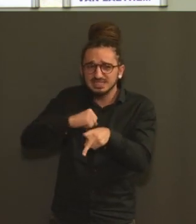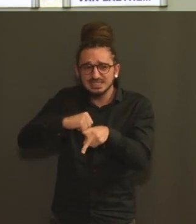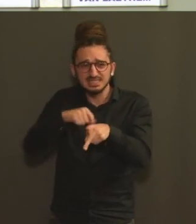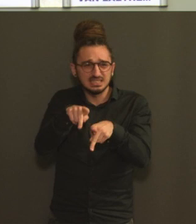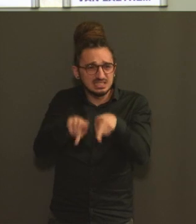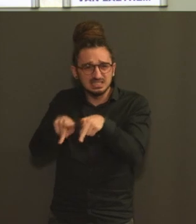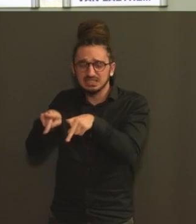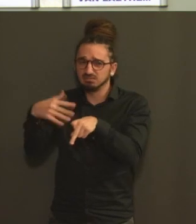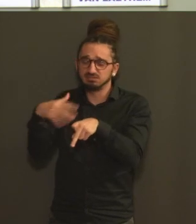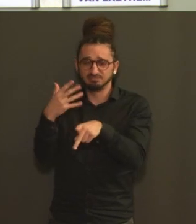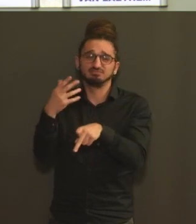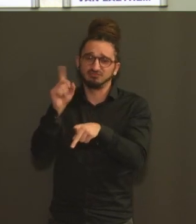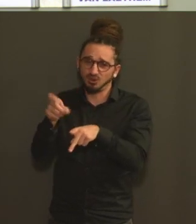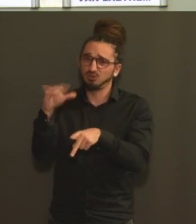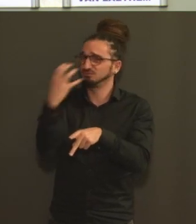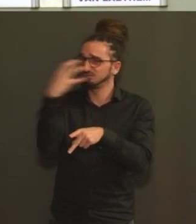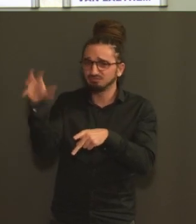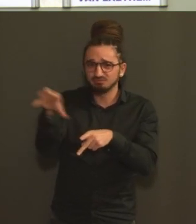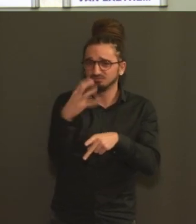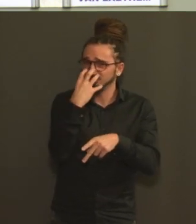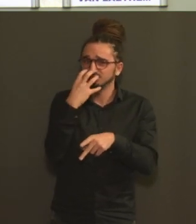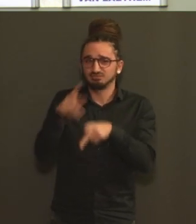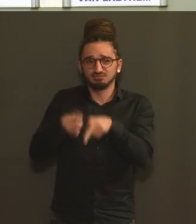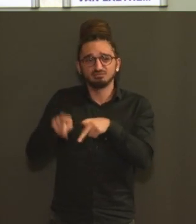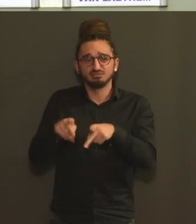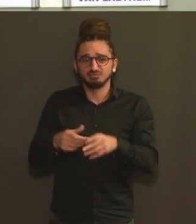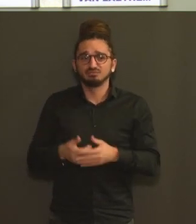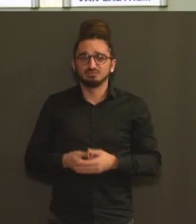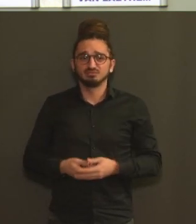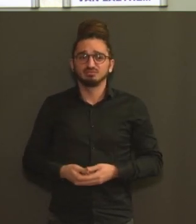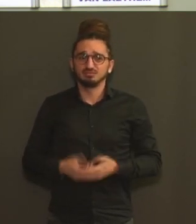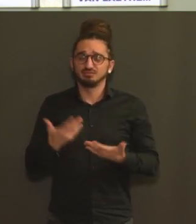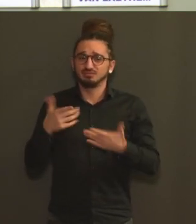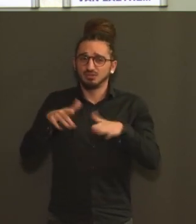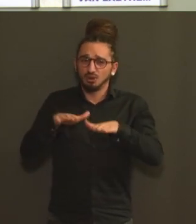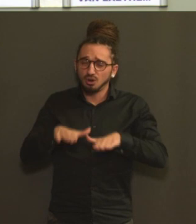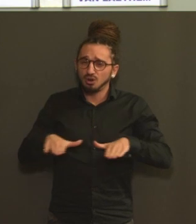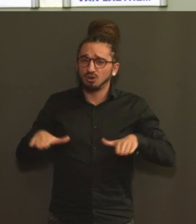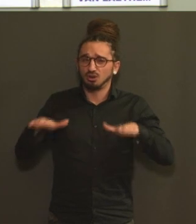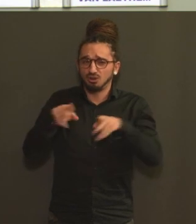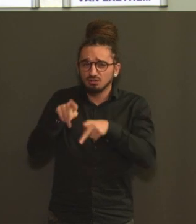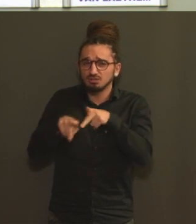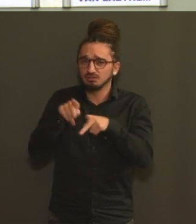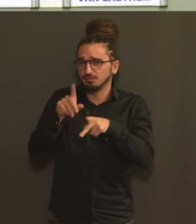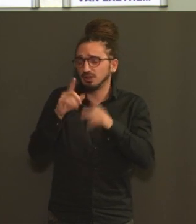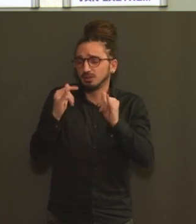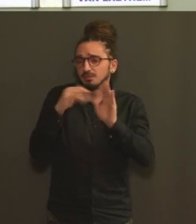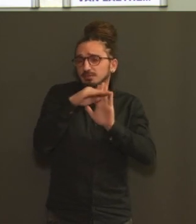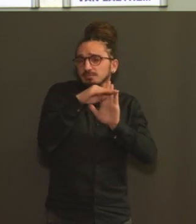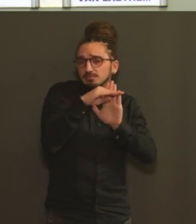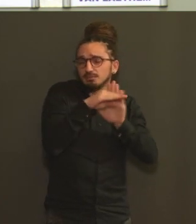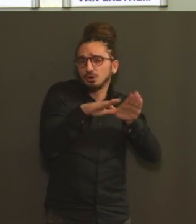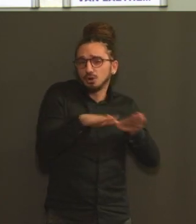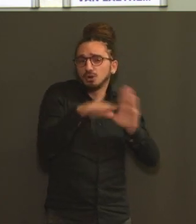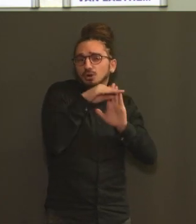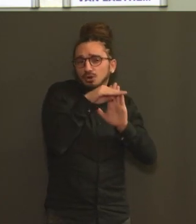explique la diminution lente seulement que l'on observe actuellement dans les soins intensifs. Heureusement,